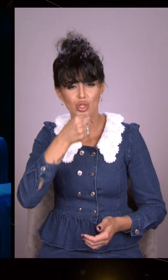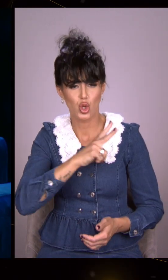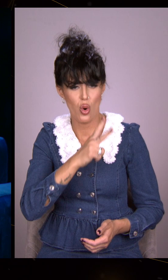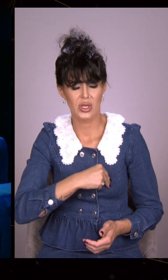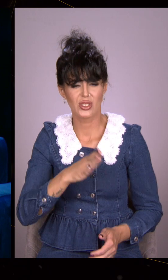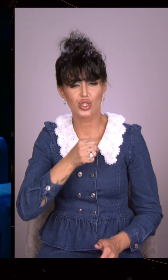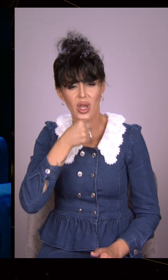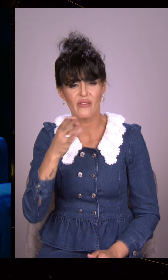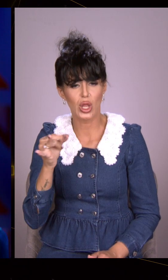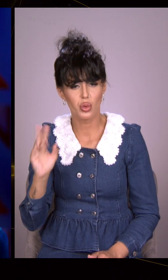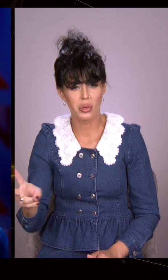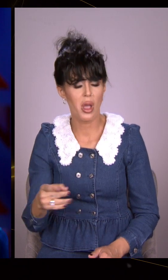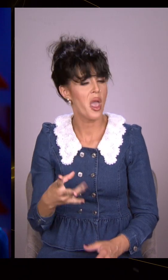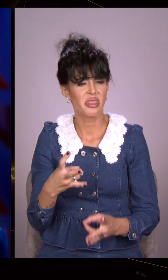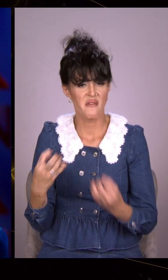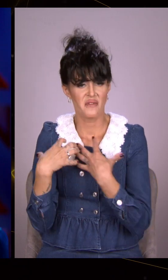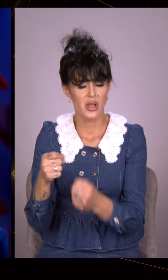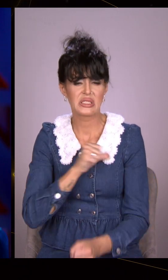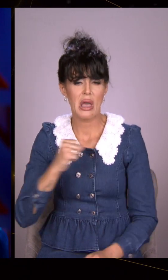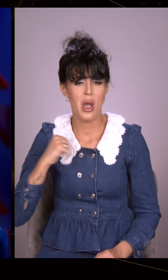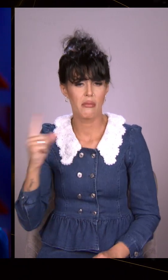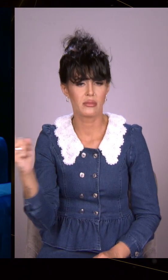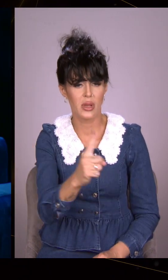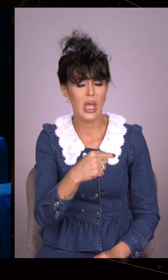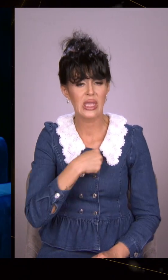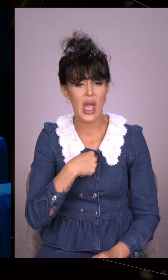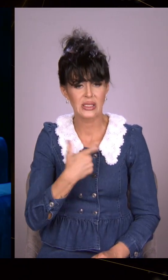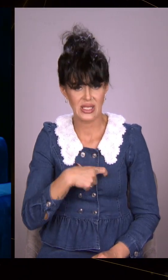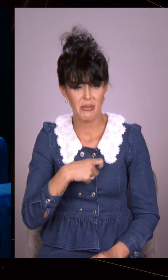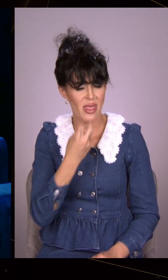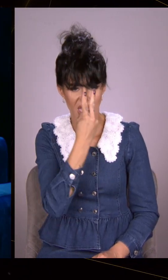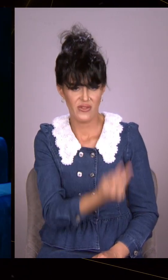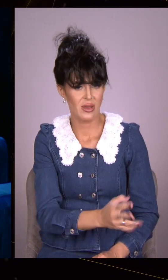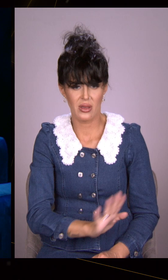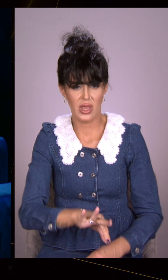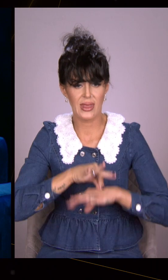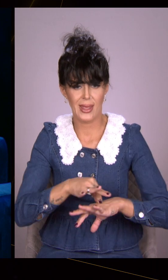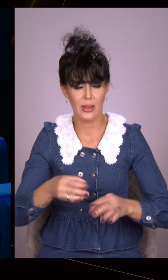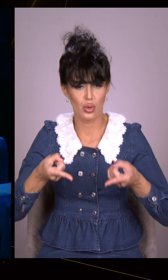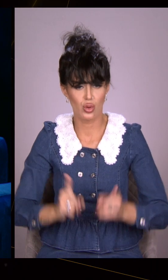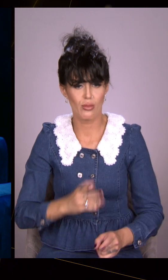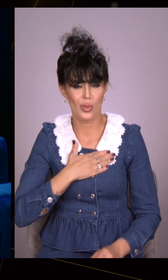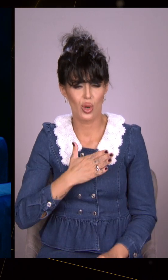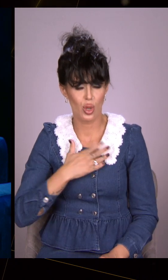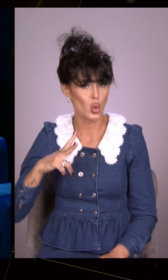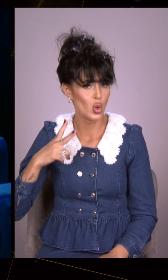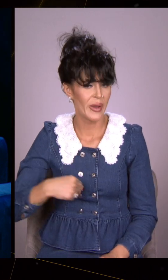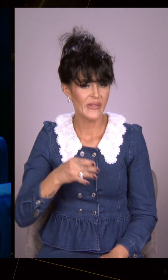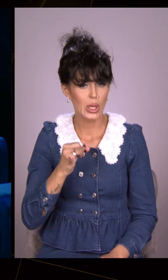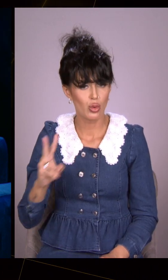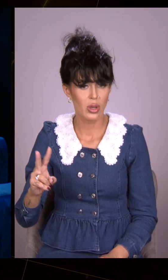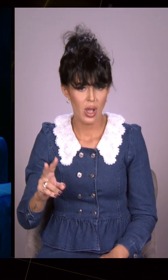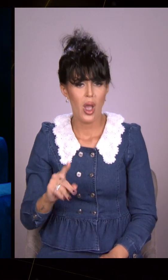Він мене не взяв з собою. Я так і їх не бачила. Мабуть, того і я все надіялась,